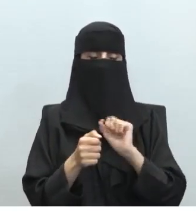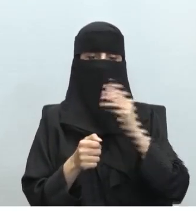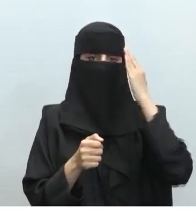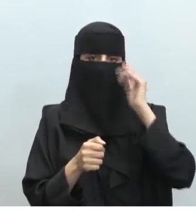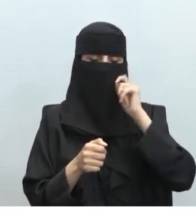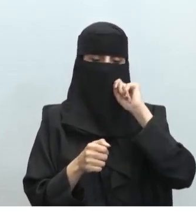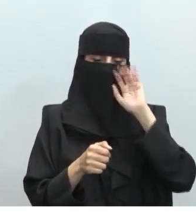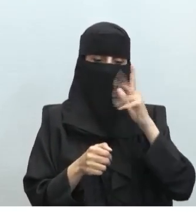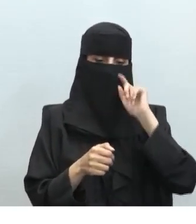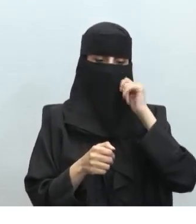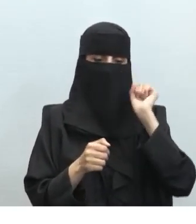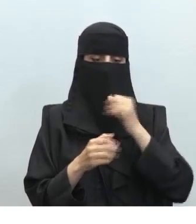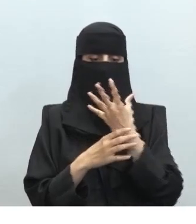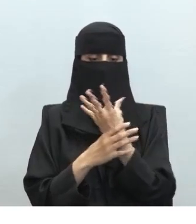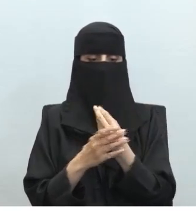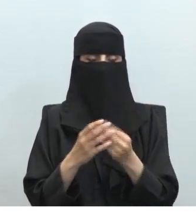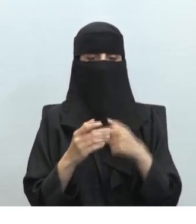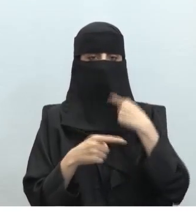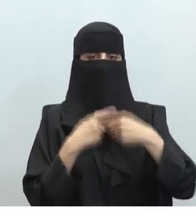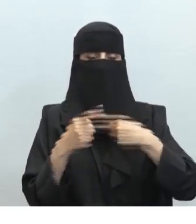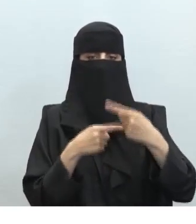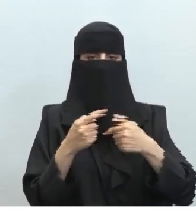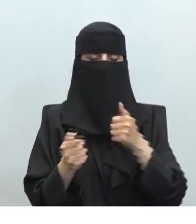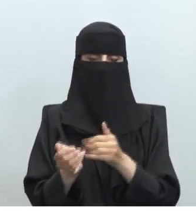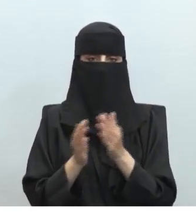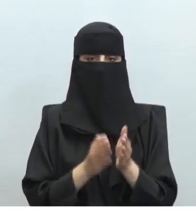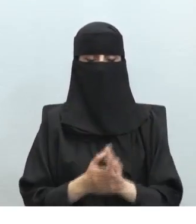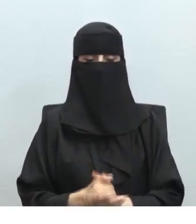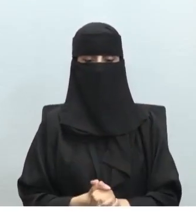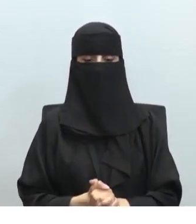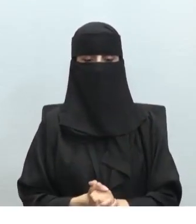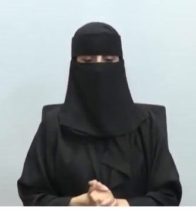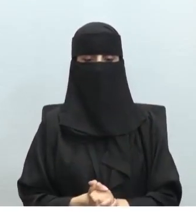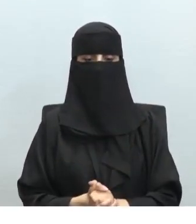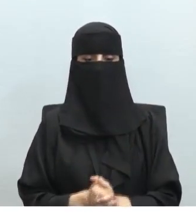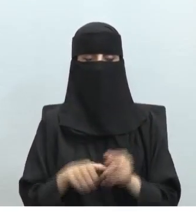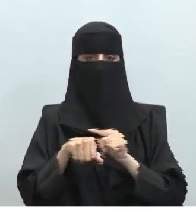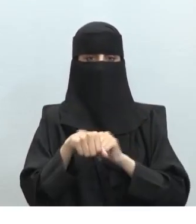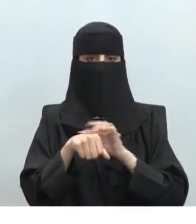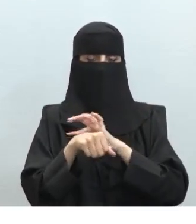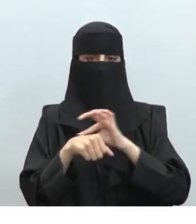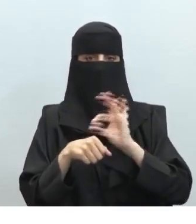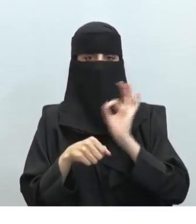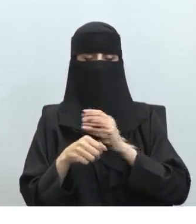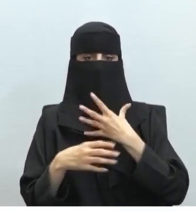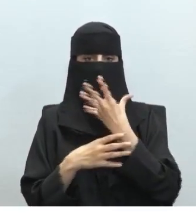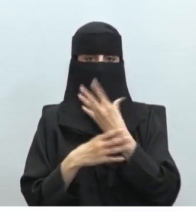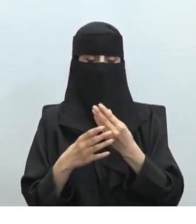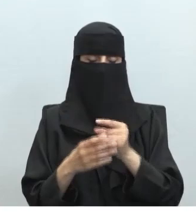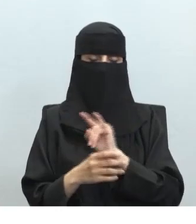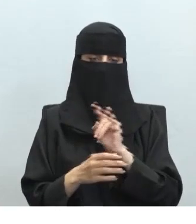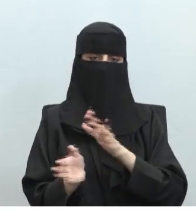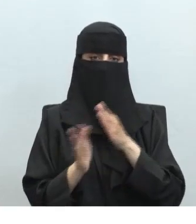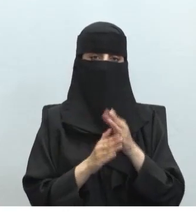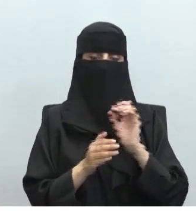التي تحدث في الخلايا الجسميه هي الطفرات التي لا تنتقل للابناء ولا تورث للاجيال التاليه بينما الطفرات